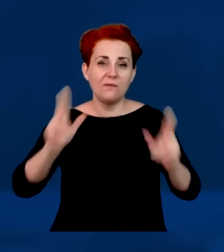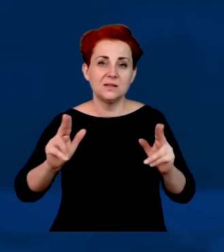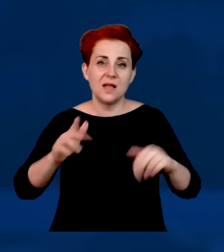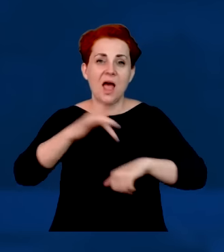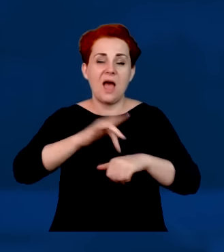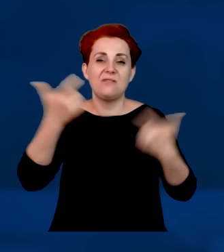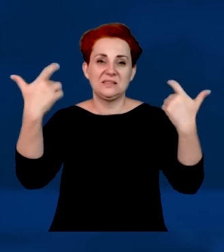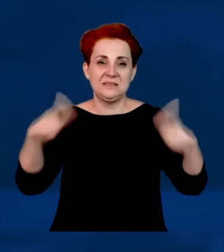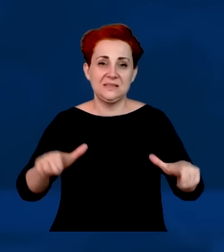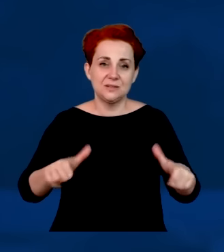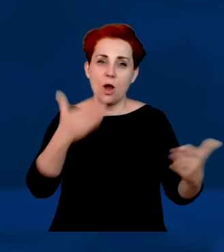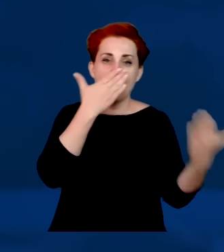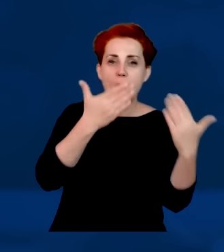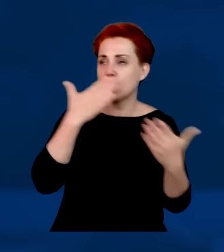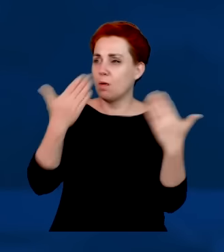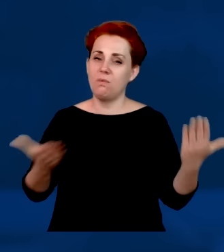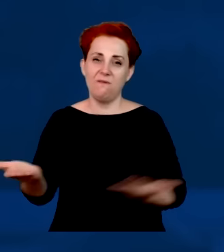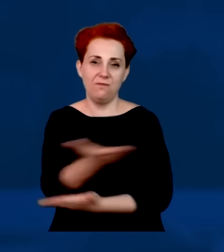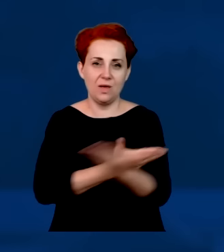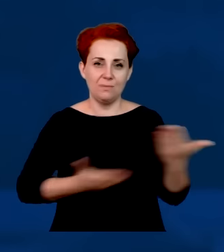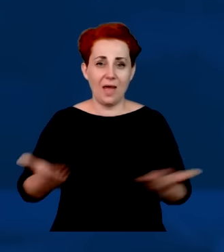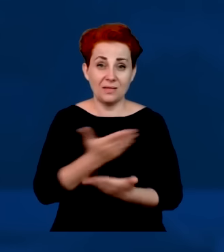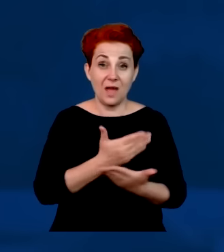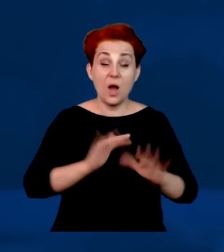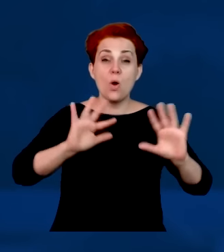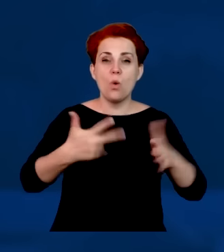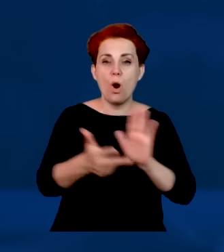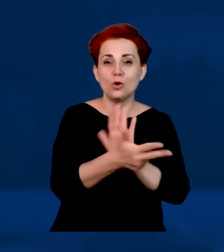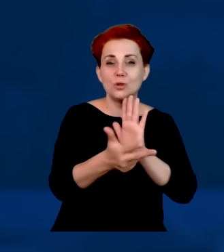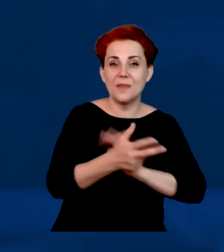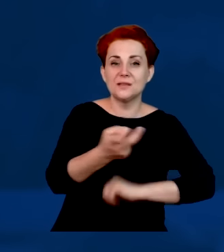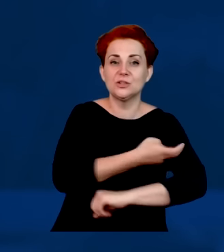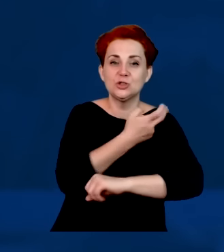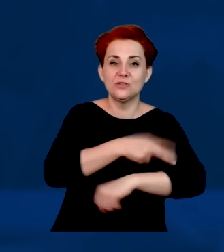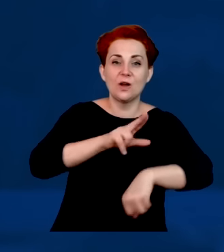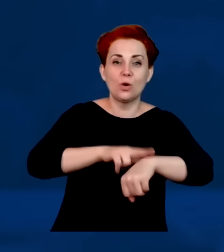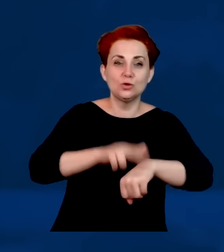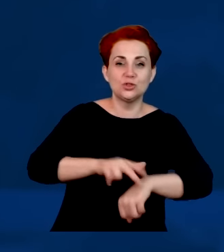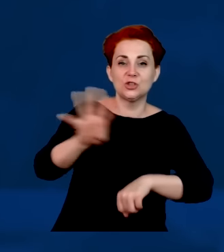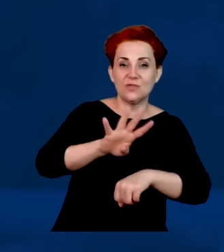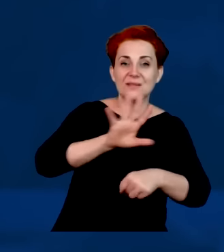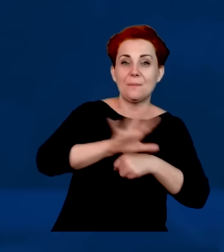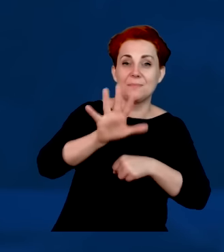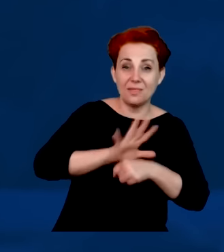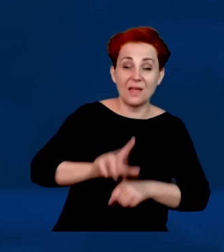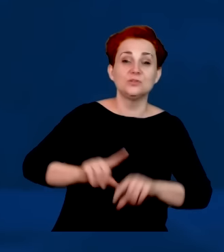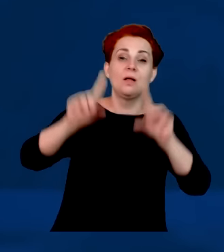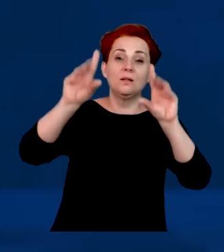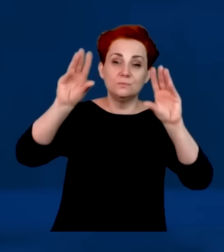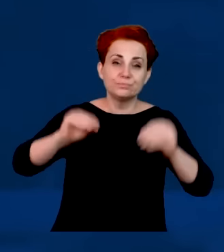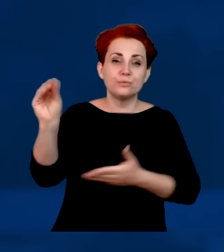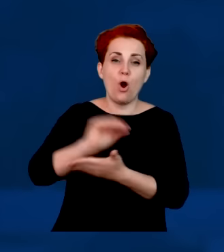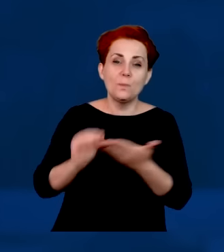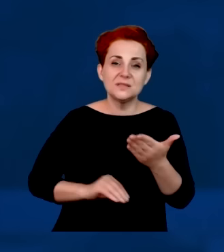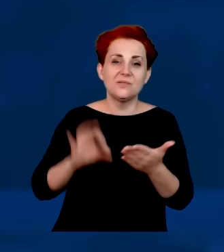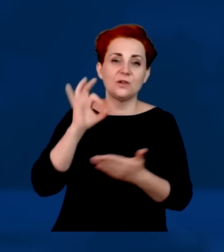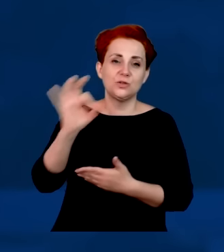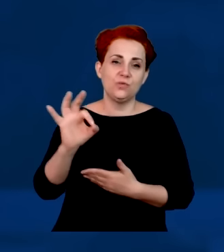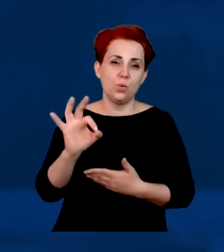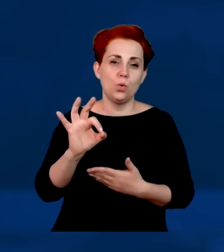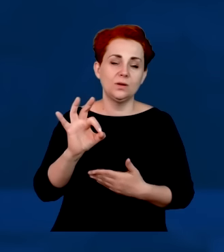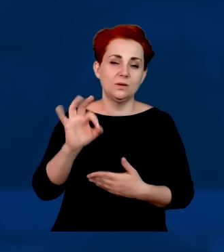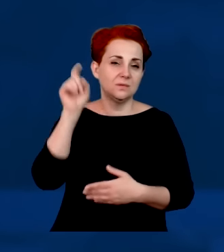wymianą poglądów, jak to dopiero 18 czerwca o godzinie 16:15 zaczęło opisywać biuro prasowe kanclerza Niemiec. Ten temat